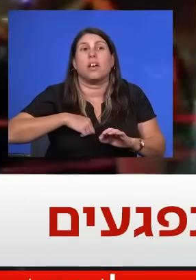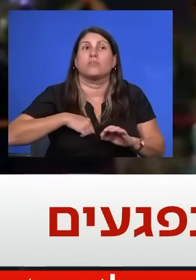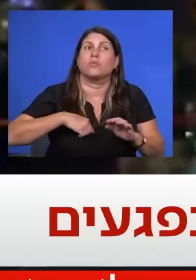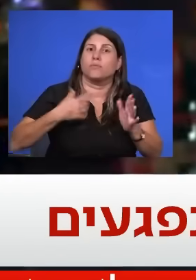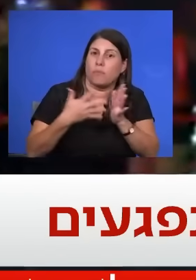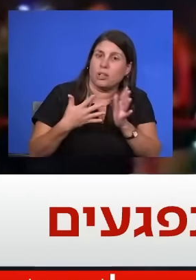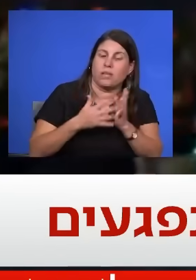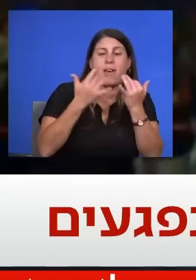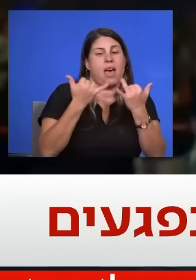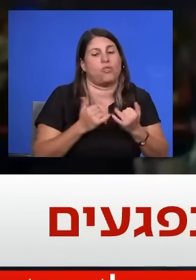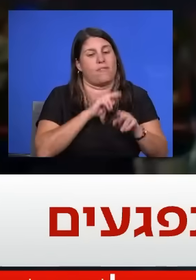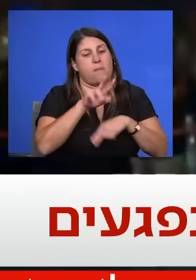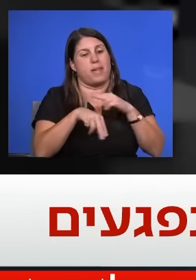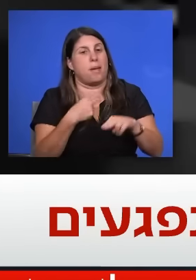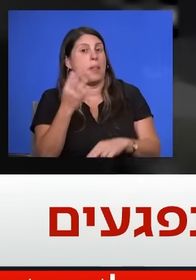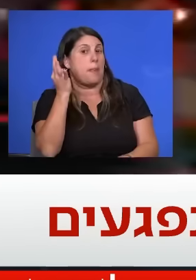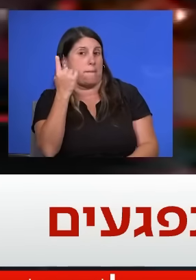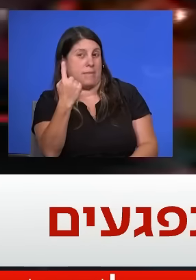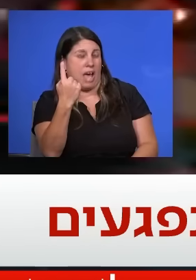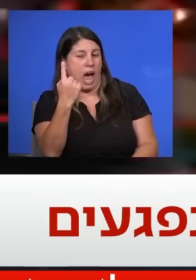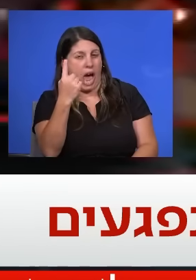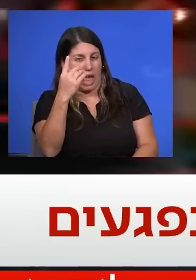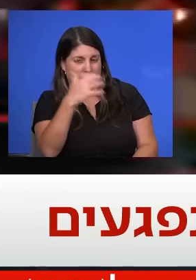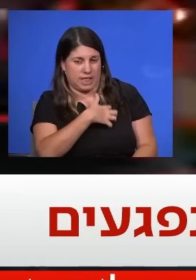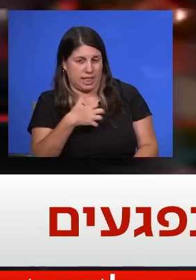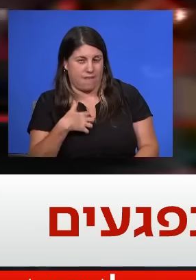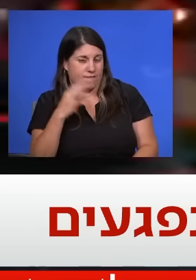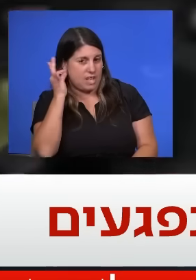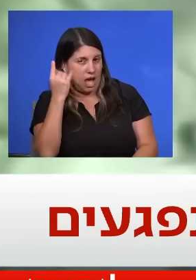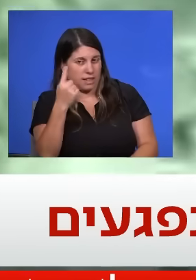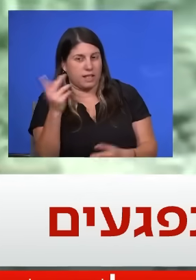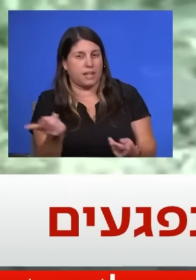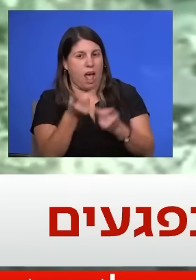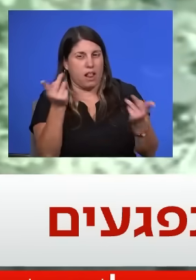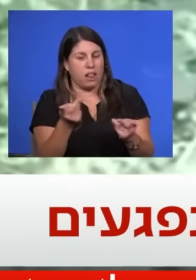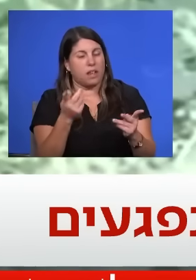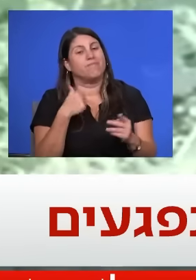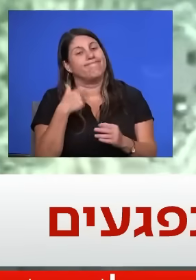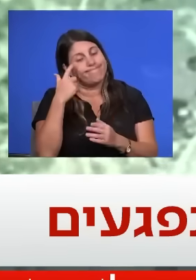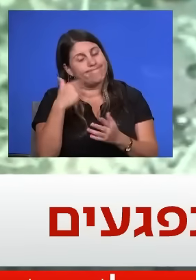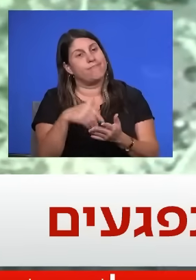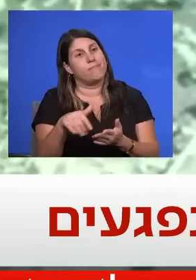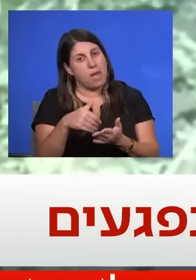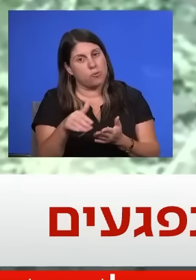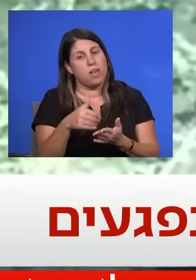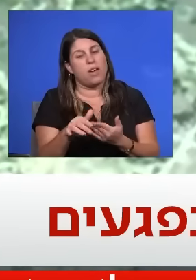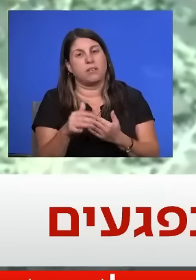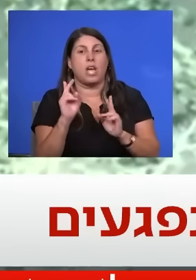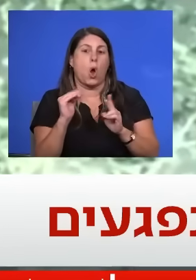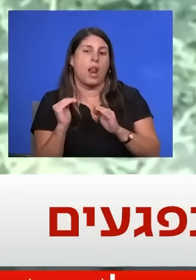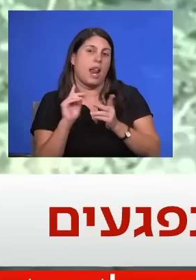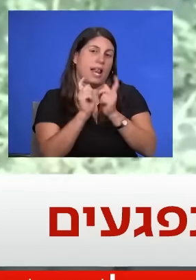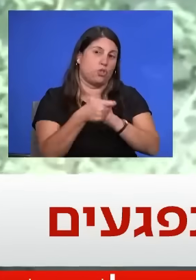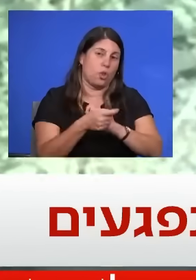מטפלים בנפגע אחד במצב קל, נפגע אחד במצב קל. אני מניח שבהמשך זה עוד יכול לטפס ואנחנו נעדכן בהמשך.